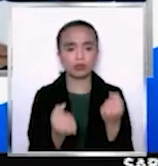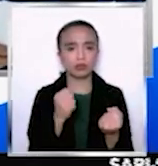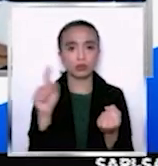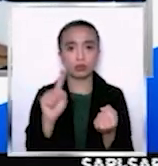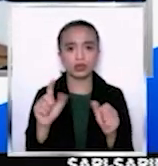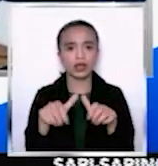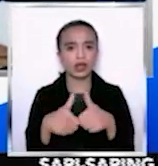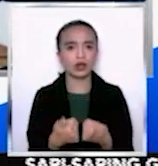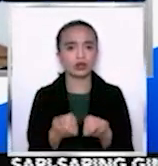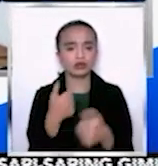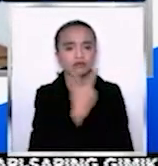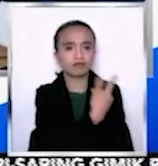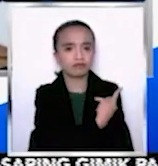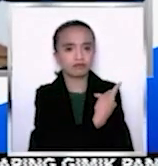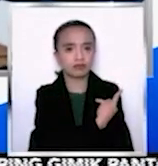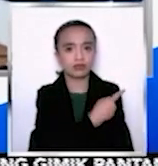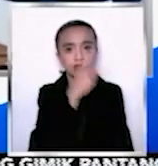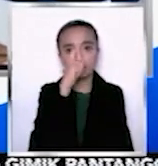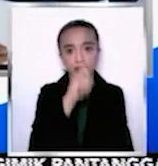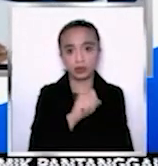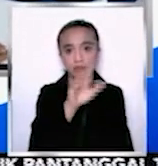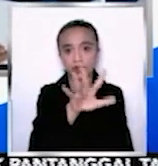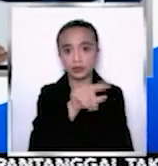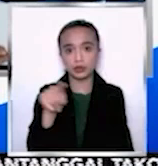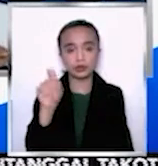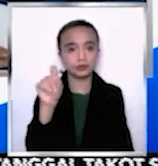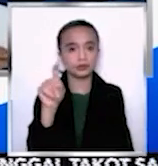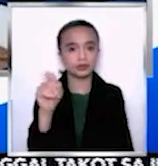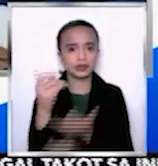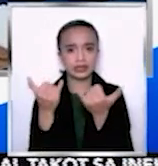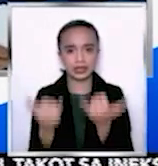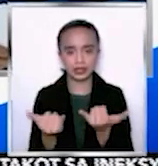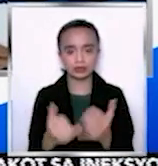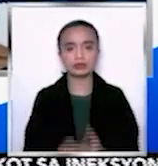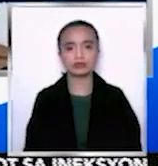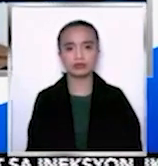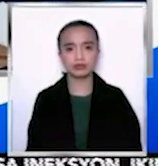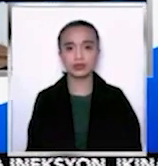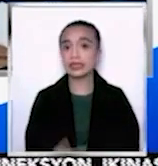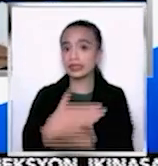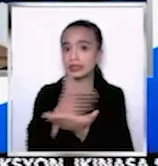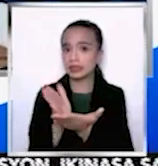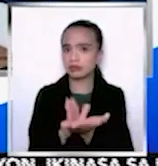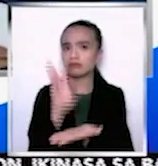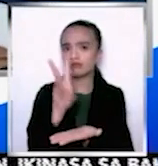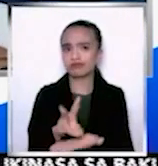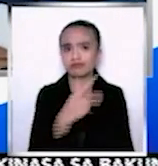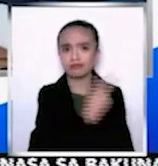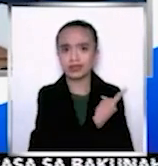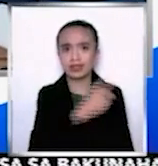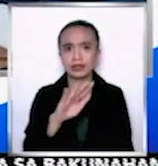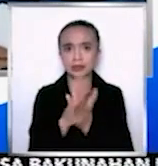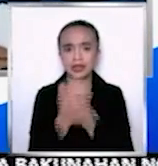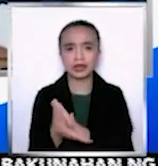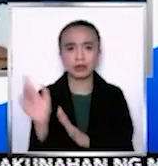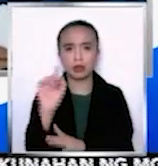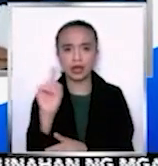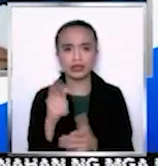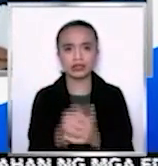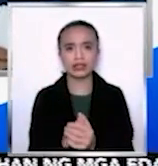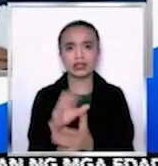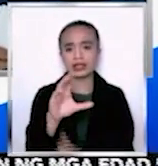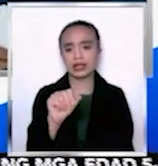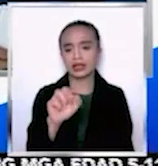mga batang edad 5 hanggang 11 ngayong araw. Ang ilang vaccination site ay nagbistulang karnibal at birthday party